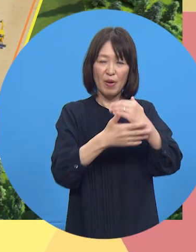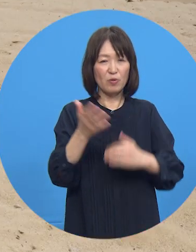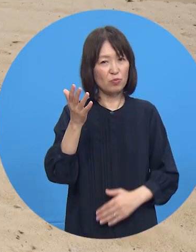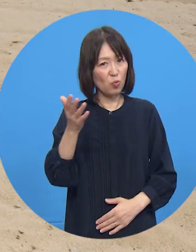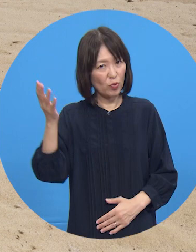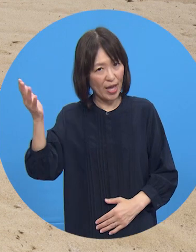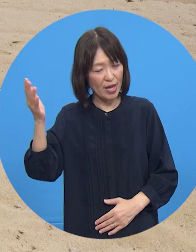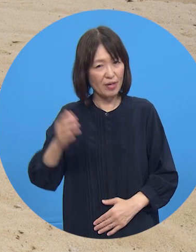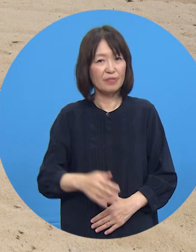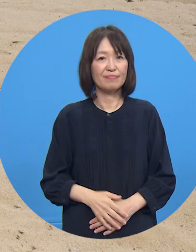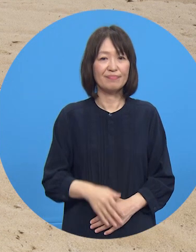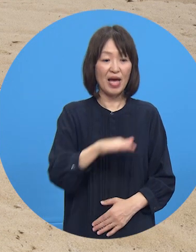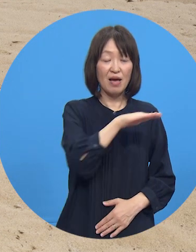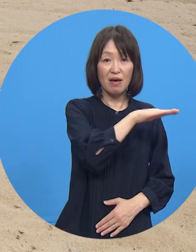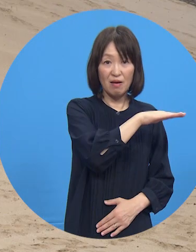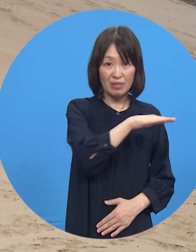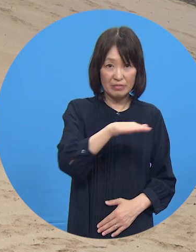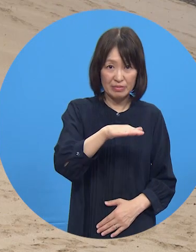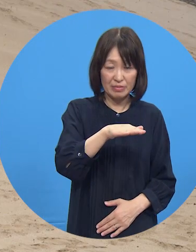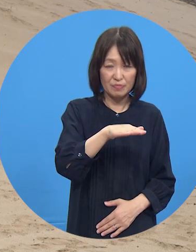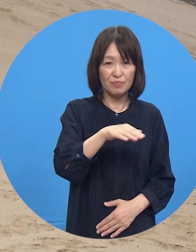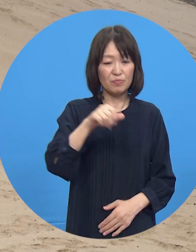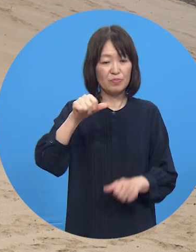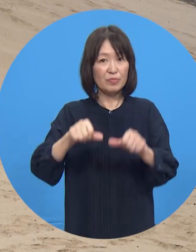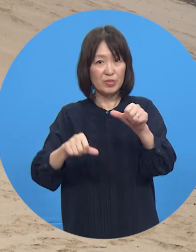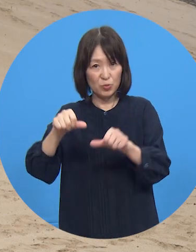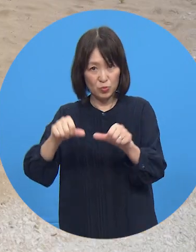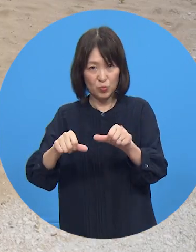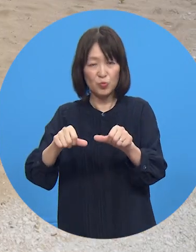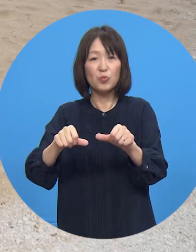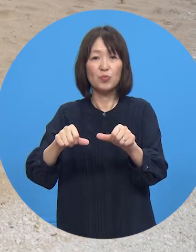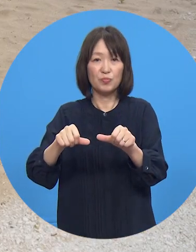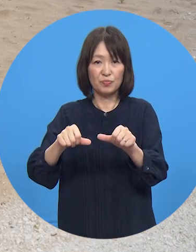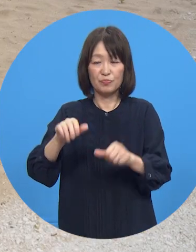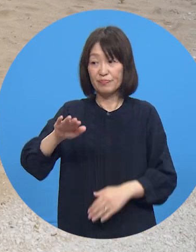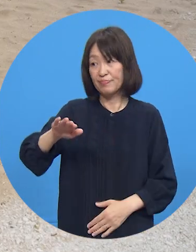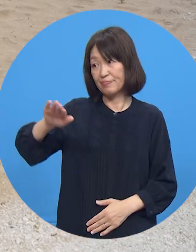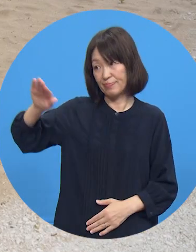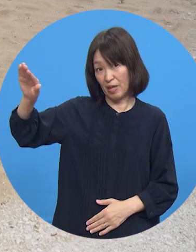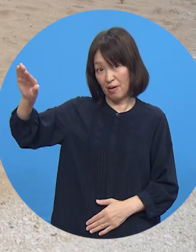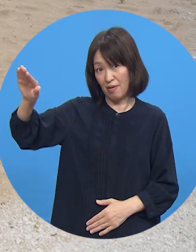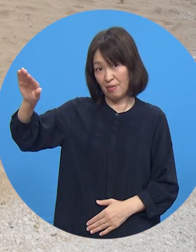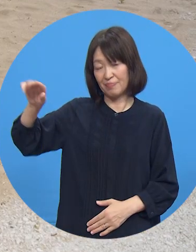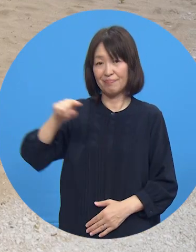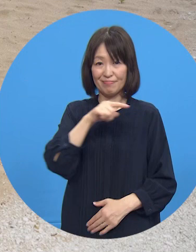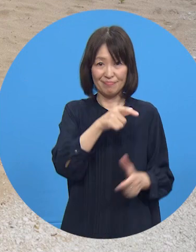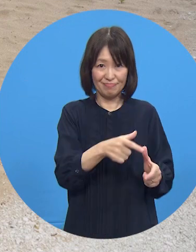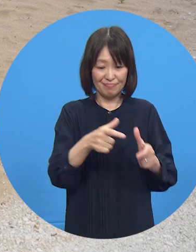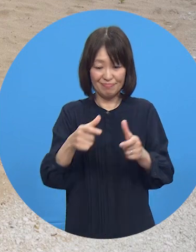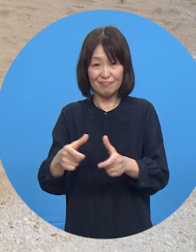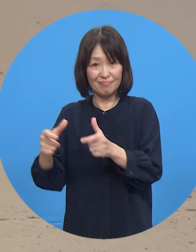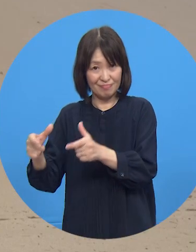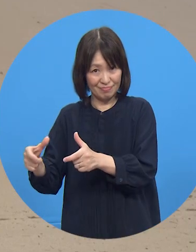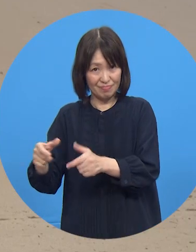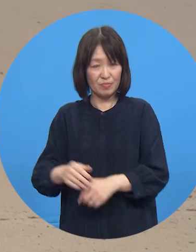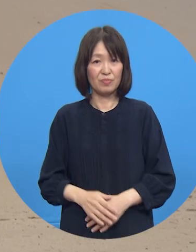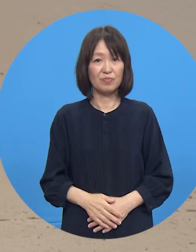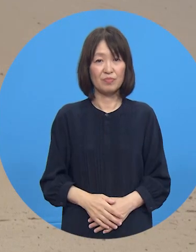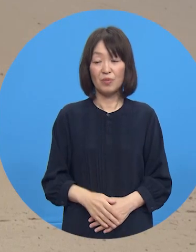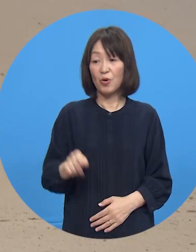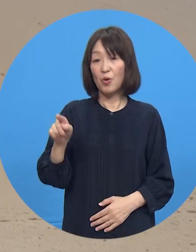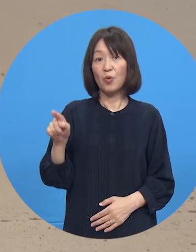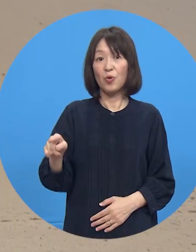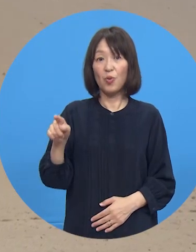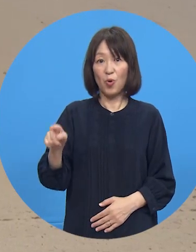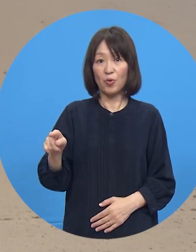のエリア、平地ゾーン、斜面ゾーン、自由設計ゾーンがあります。最大